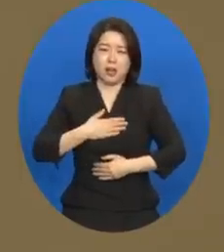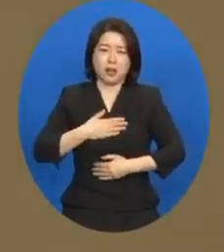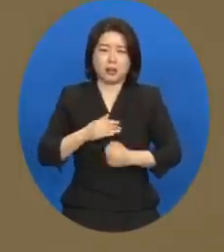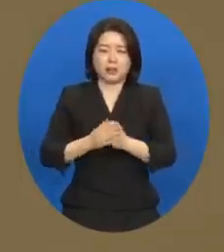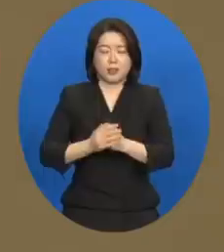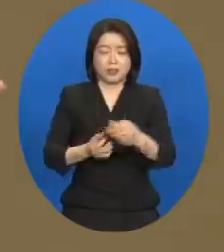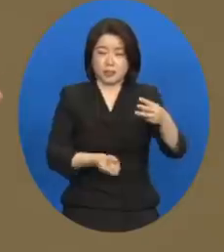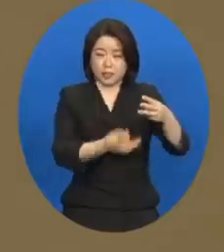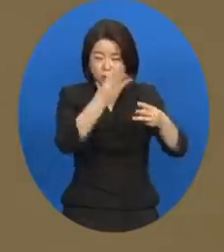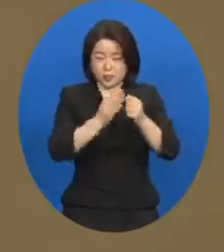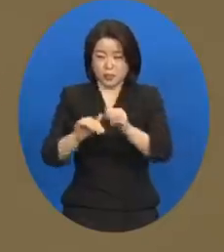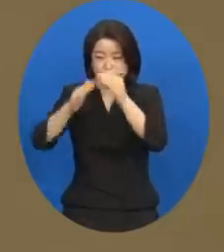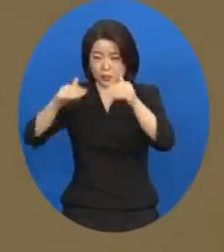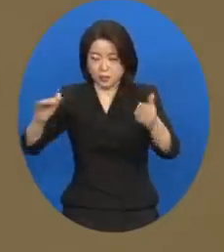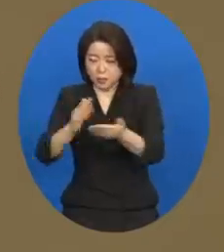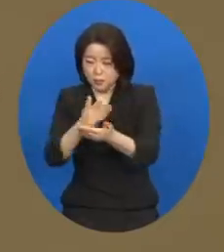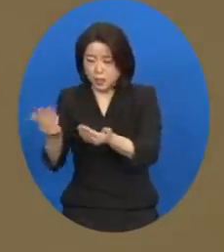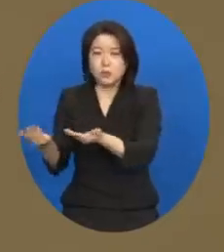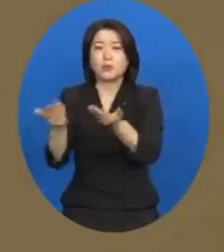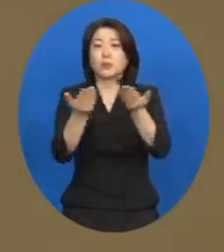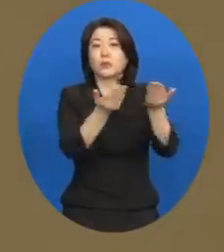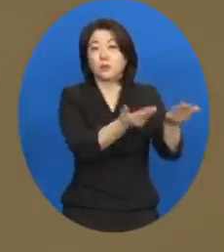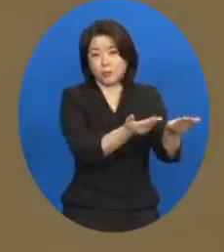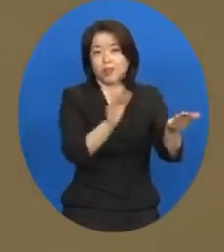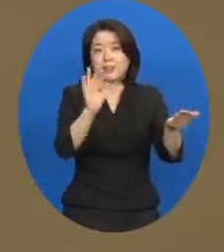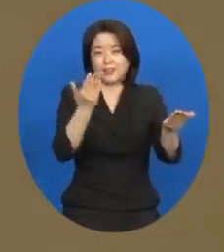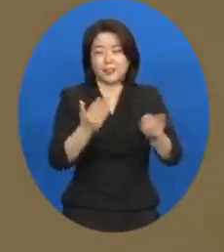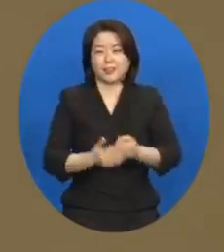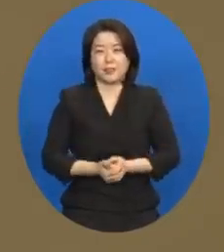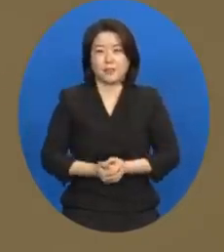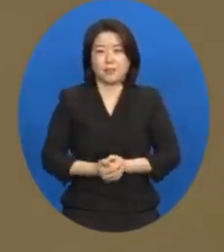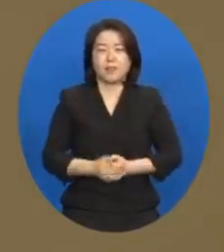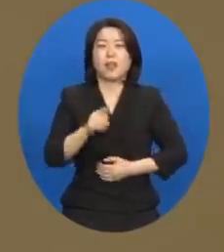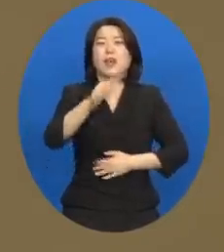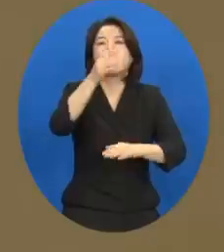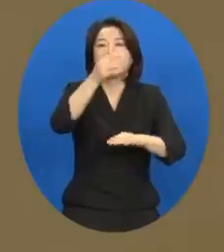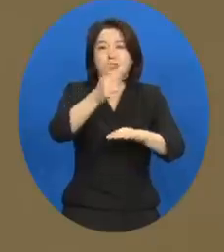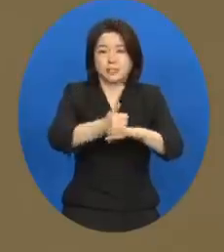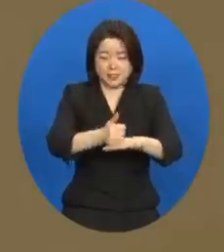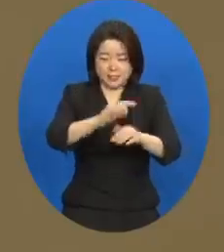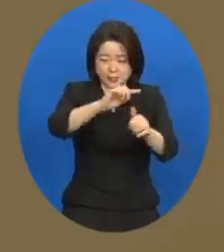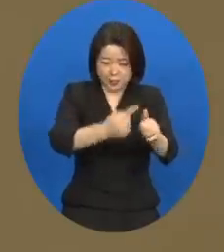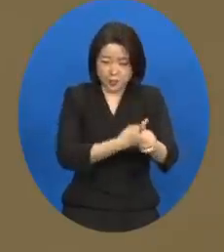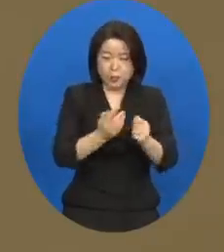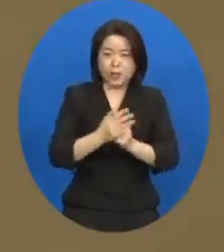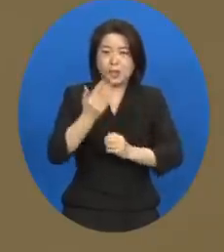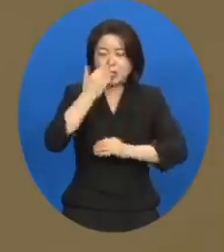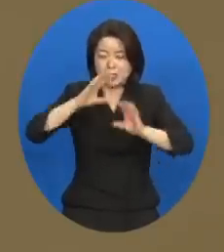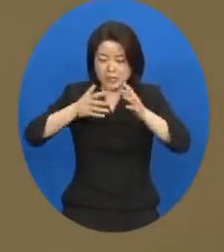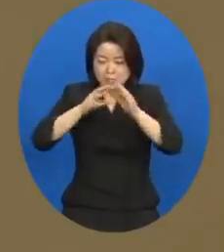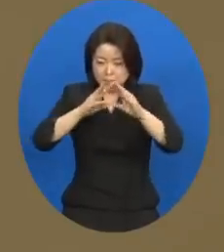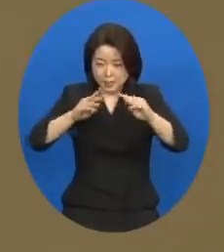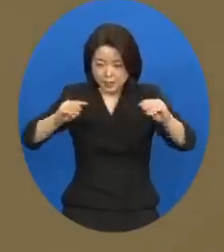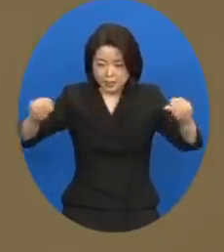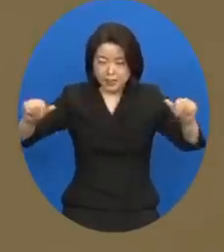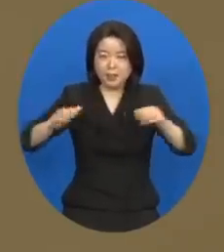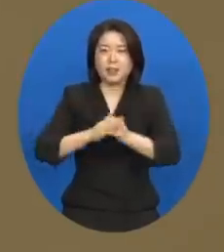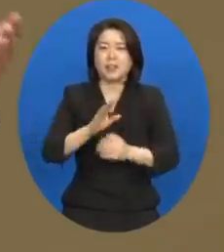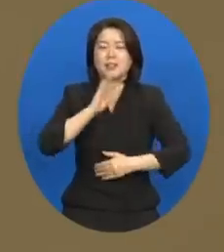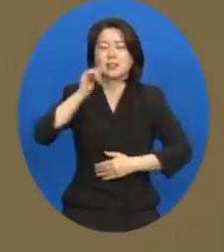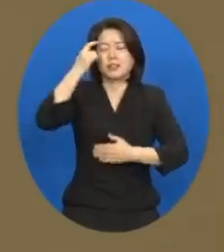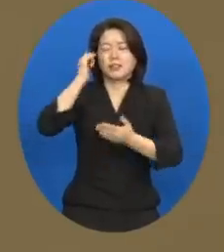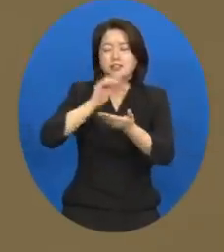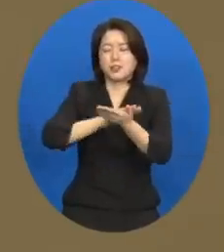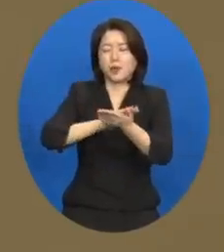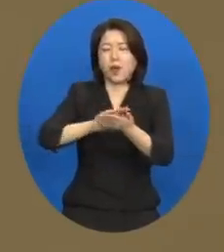레위 지파에게 성읍을 나눠주게 된 겁니다. 그제서야 이스라엘 땅에 진정한 평화,